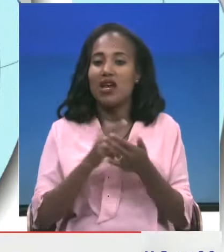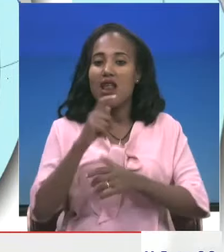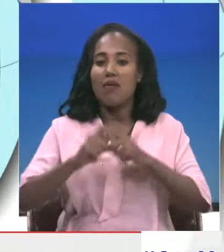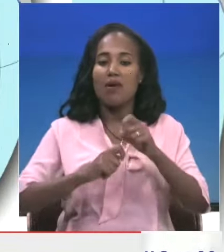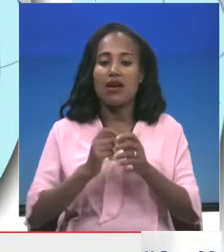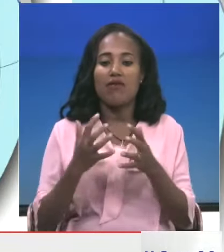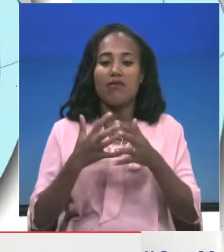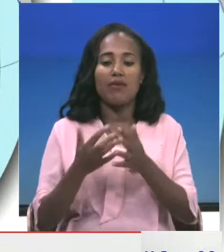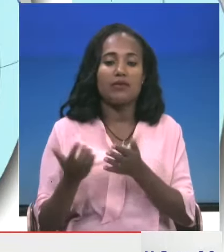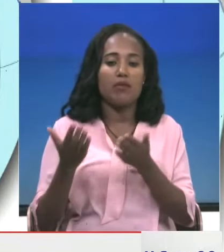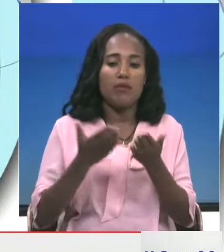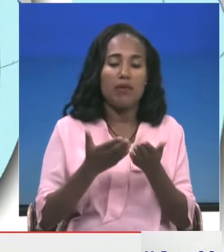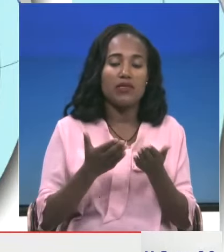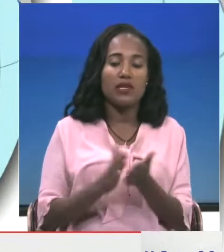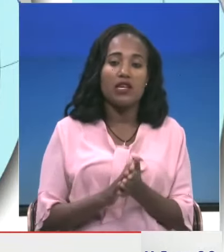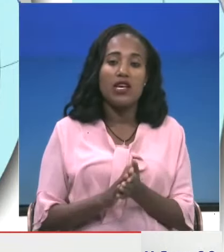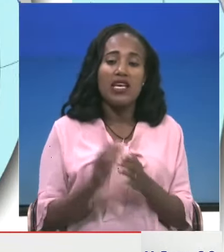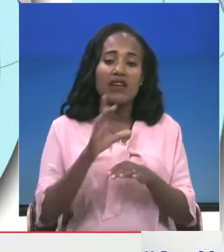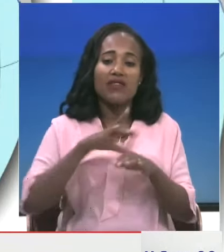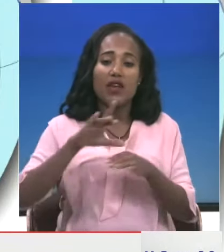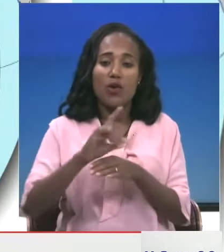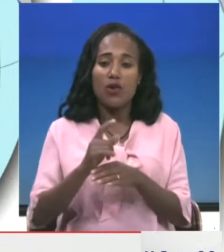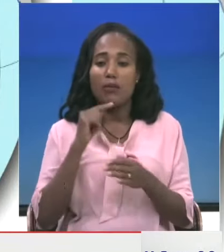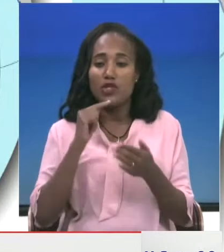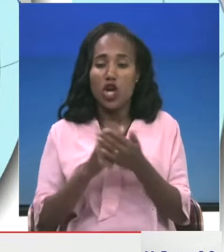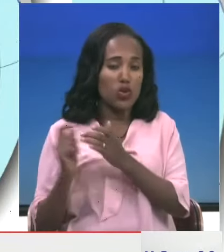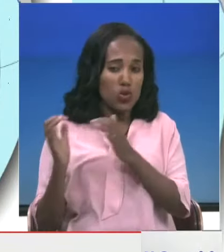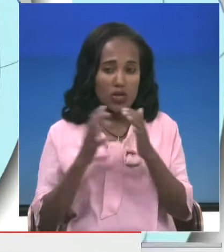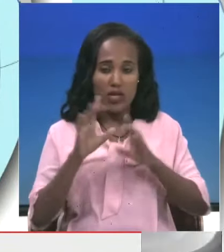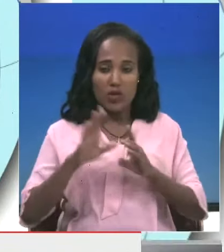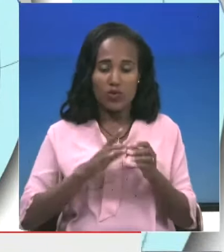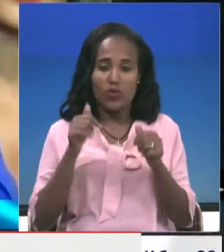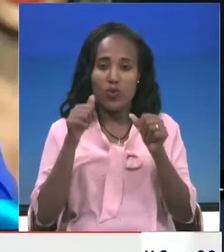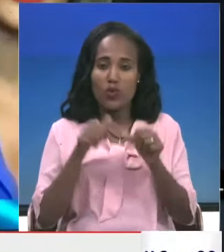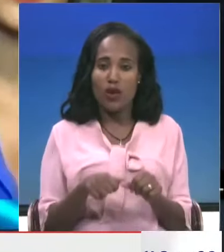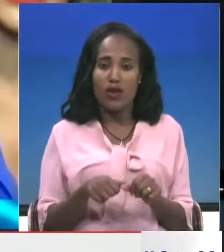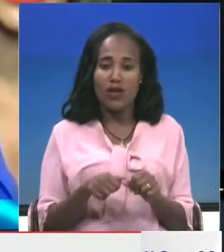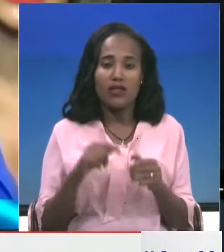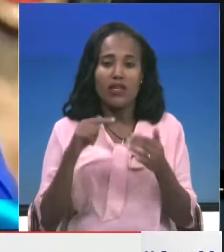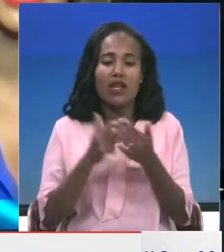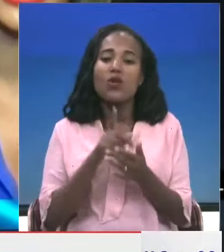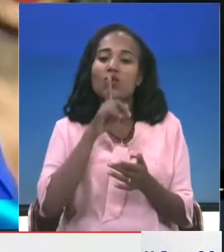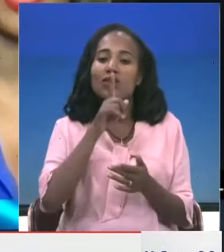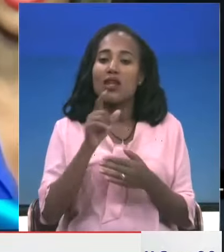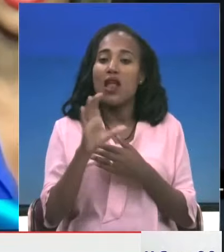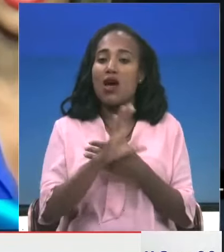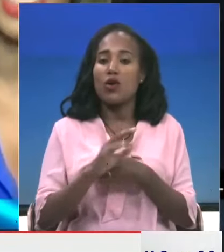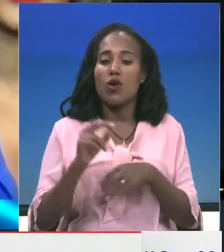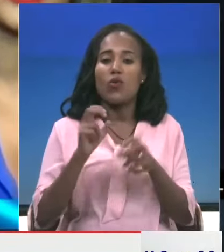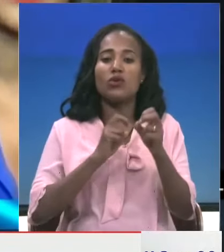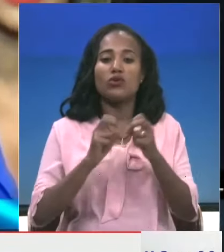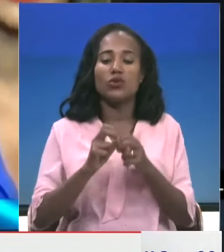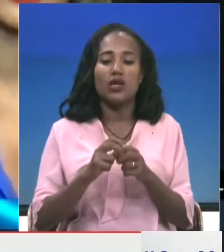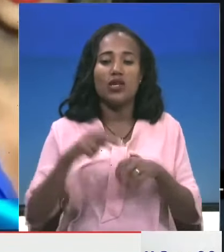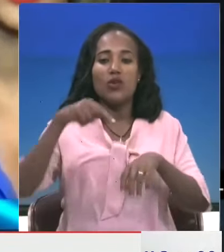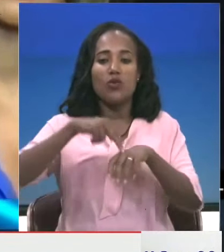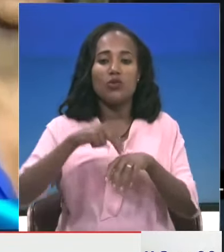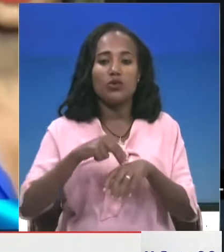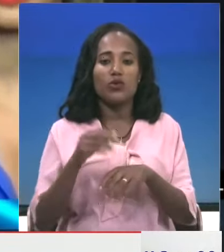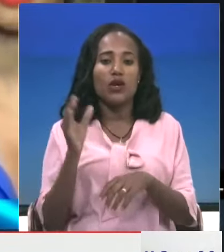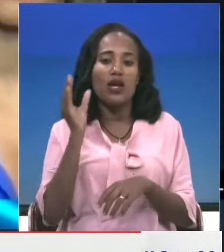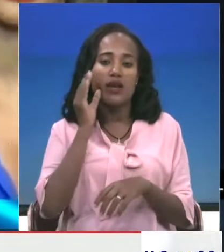አቀፉ ማህበረሰብ በማሰራጨት ከፍተኛ የሆነ የመረጃ ጦርነት ሲያካሂዱ ቆይተዋል። ታዲያ ለእውነትና ለሀገሯ የወገነችው ጋዜጠኛ ሄርሜላ